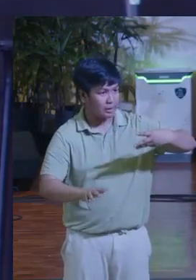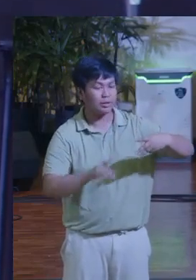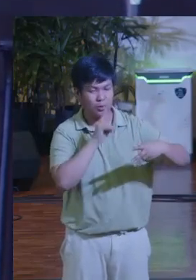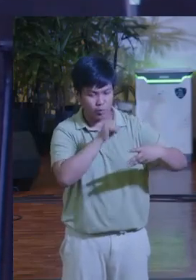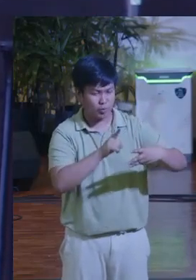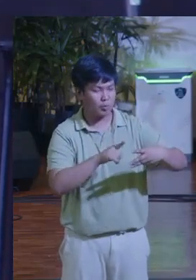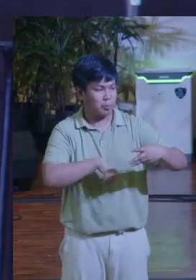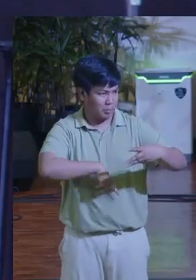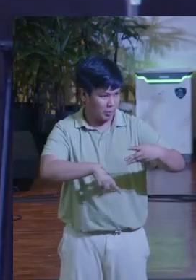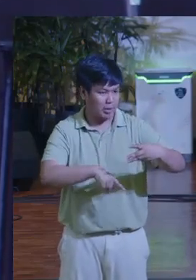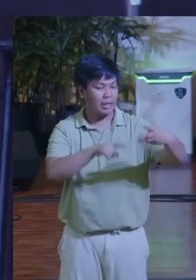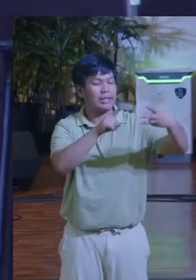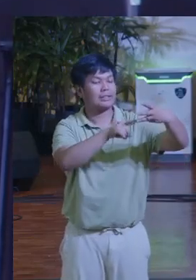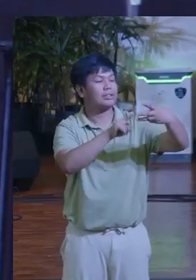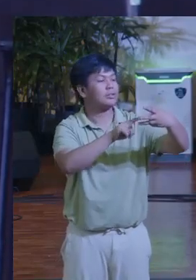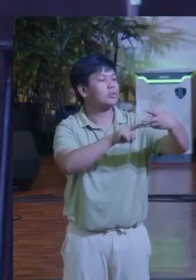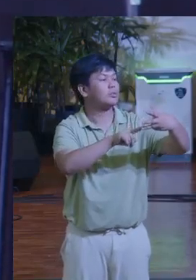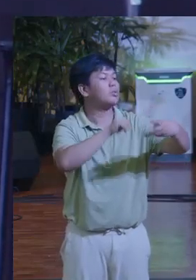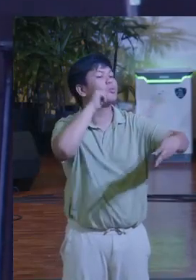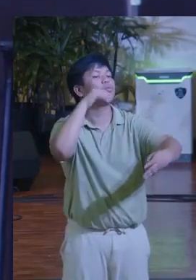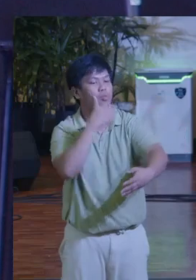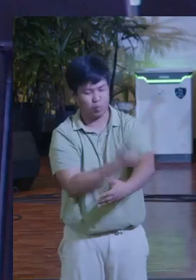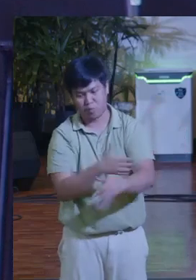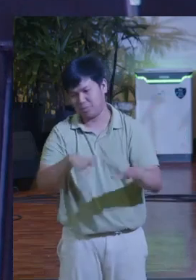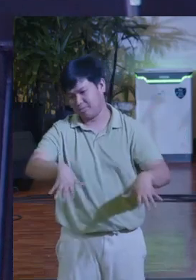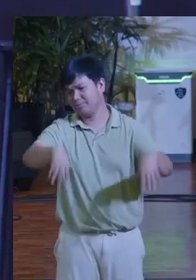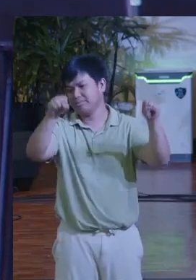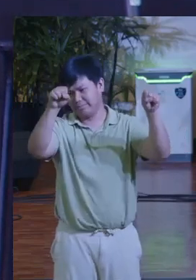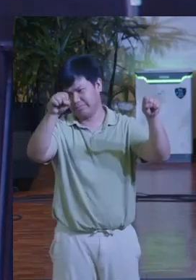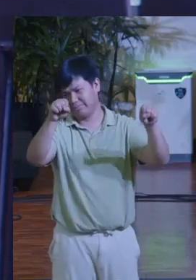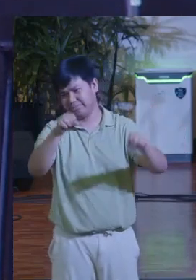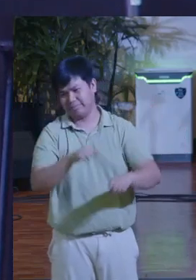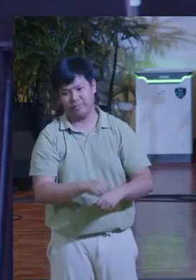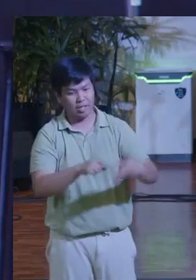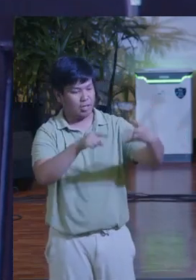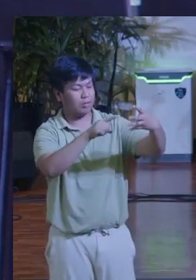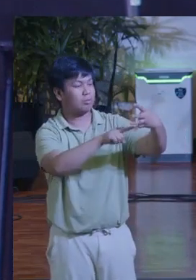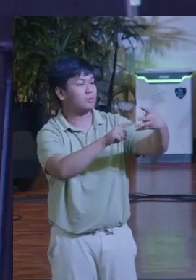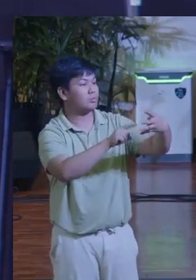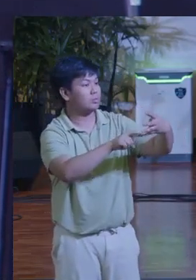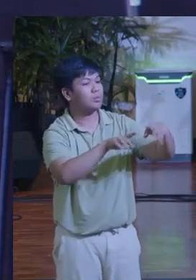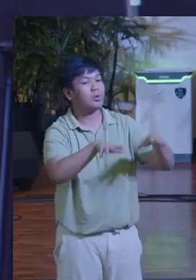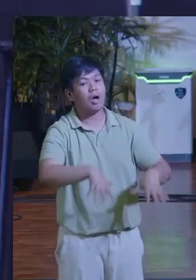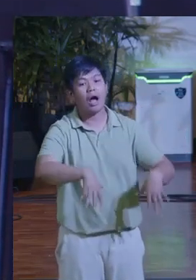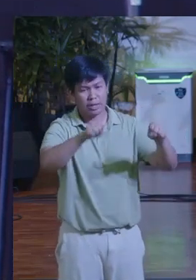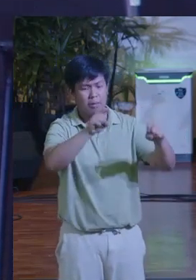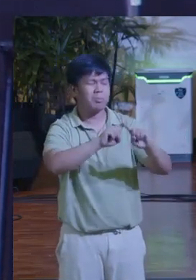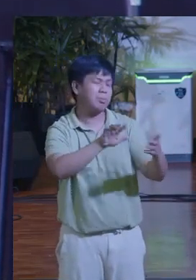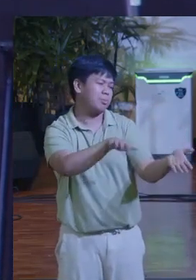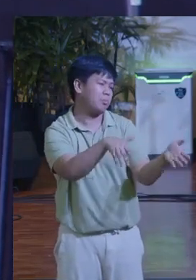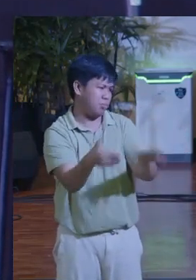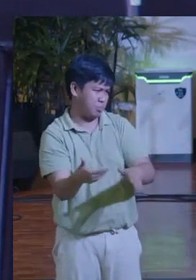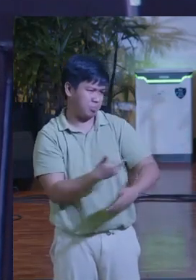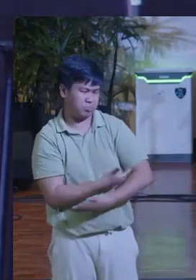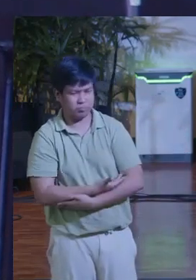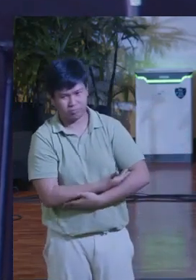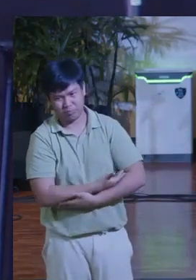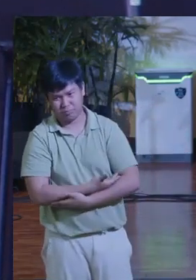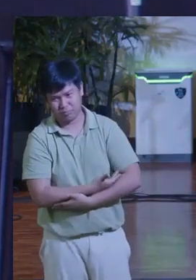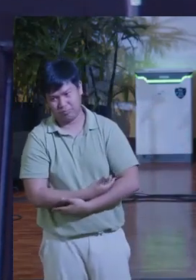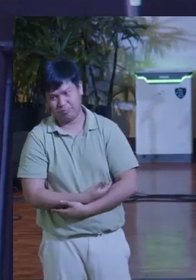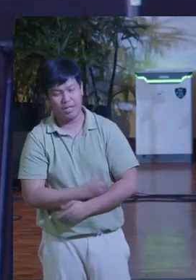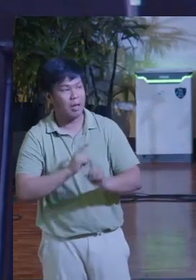sa ilang mga kababaihan natin na kanyang dinidisipulo. Marami sa atin ang